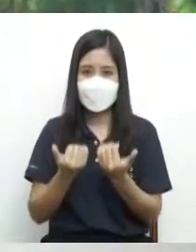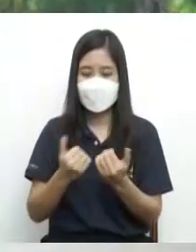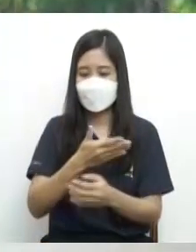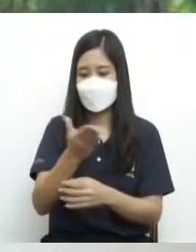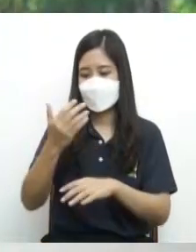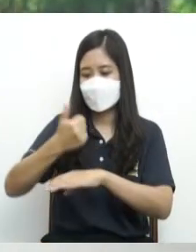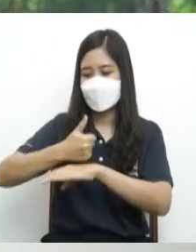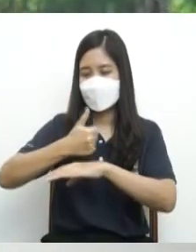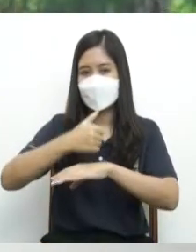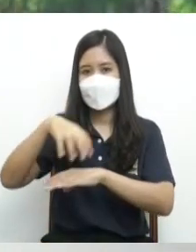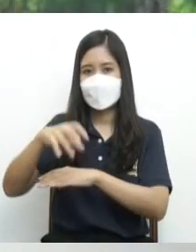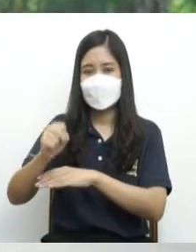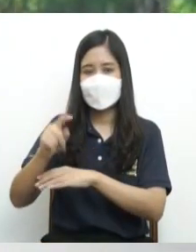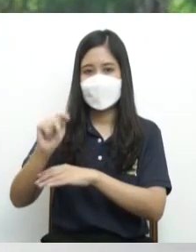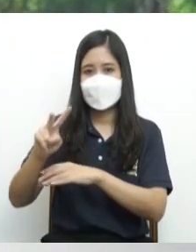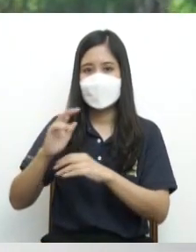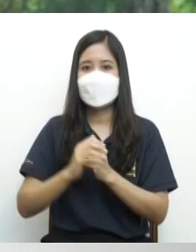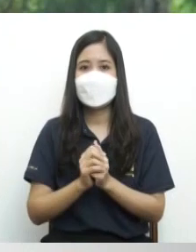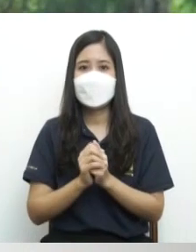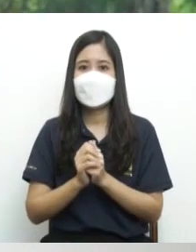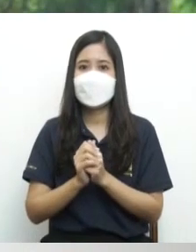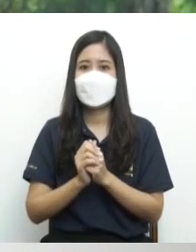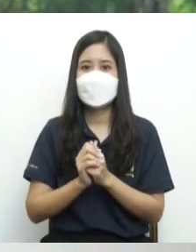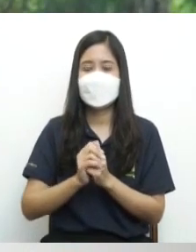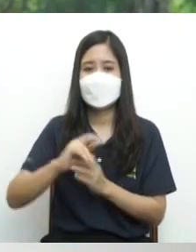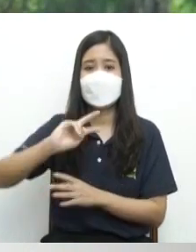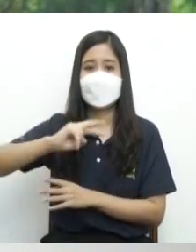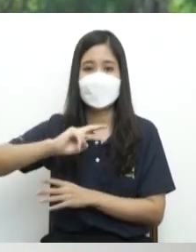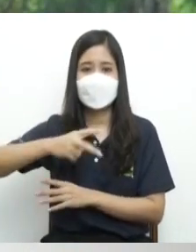ารจากสปท.รวมไปถึงคุณเมธาวี